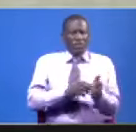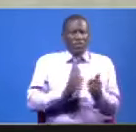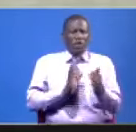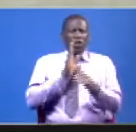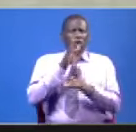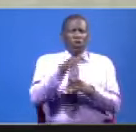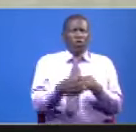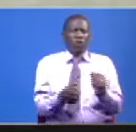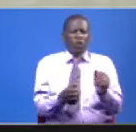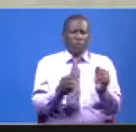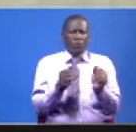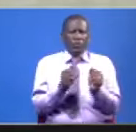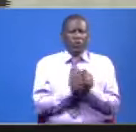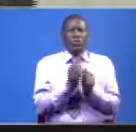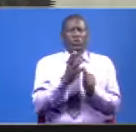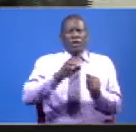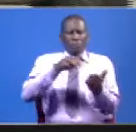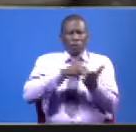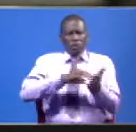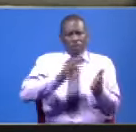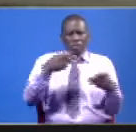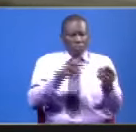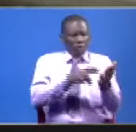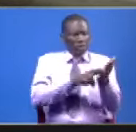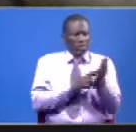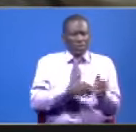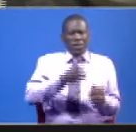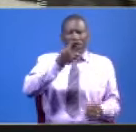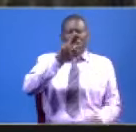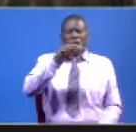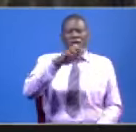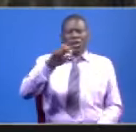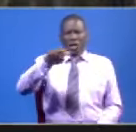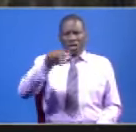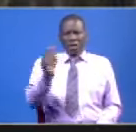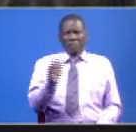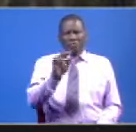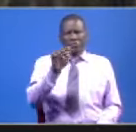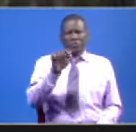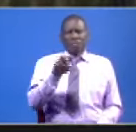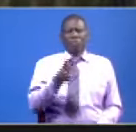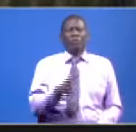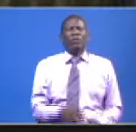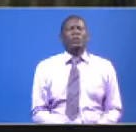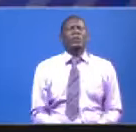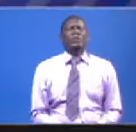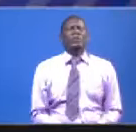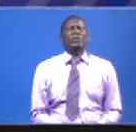Kenya zaidi ya 14,000,000. Bridget Ngana, NTV.